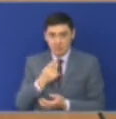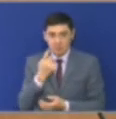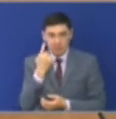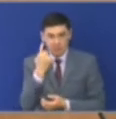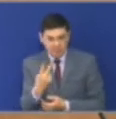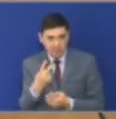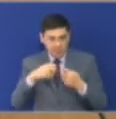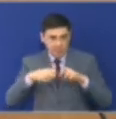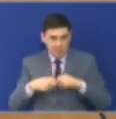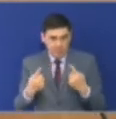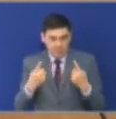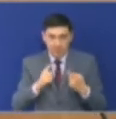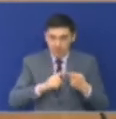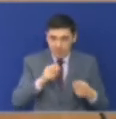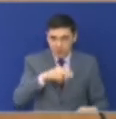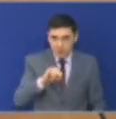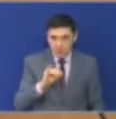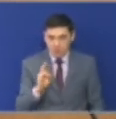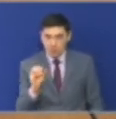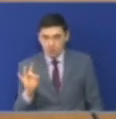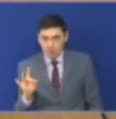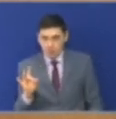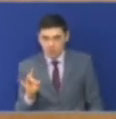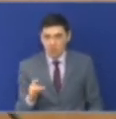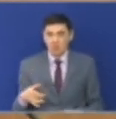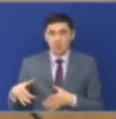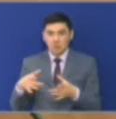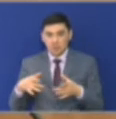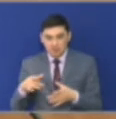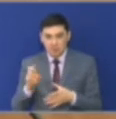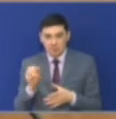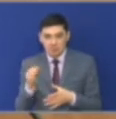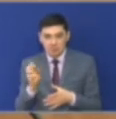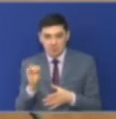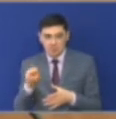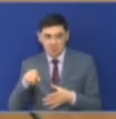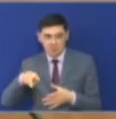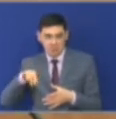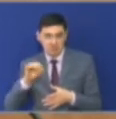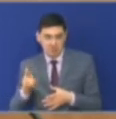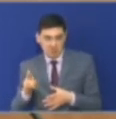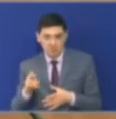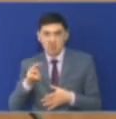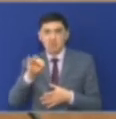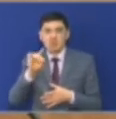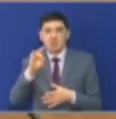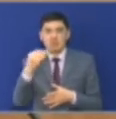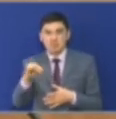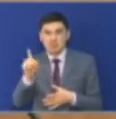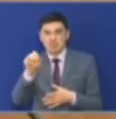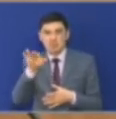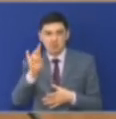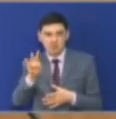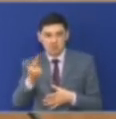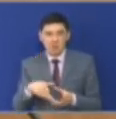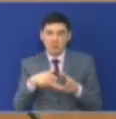бар. Дюкерге байланысты мәселені шешу керек. Бұл бейбітшілік аралы, Пристин шағын ауданының төменгі бөлігі мен Мирный және Затон кенттерінде көктемгі